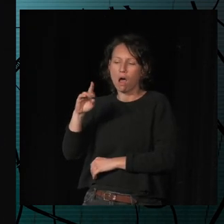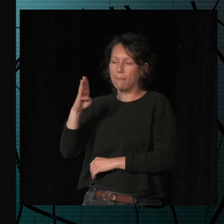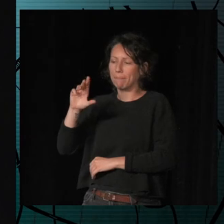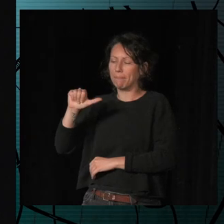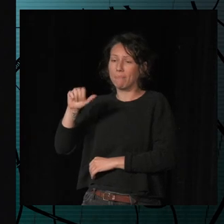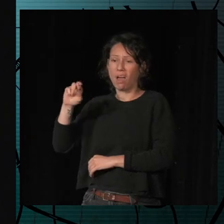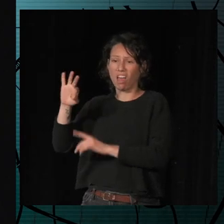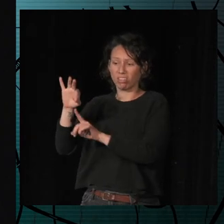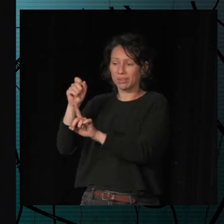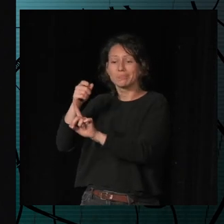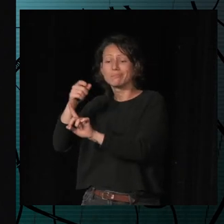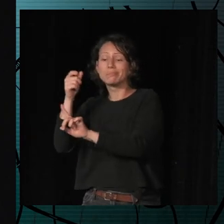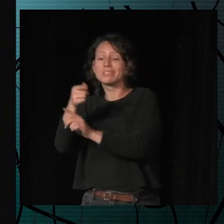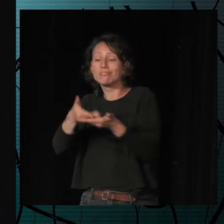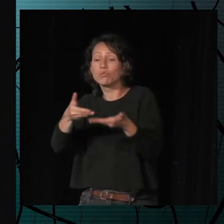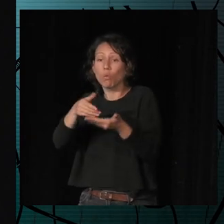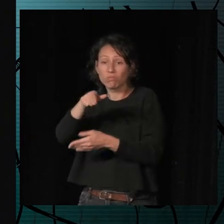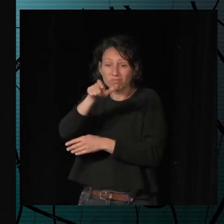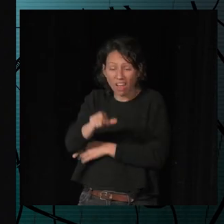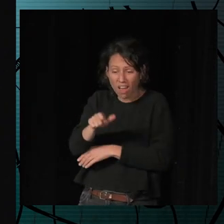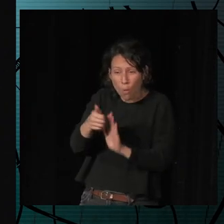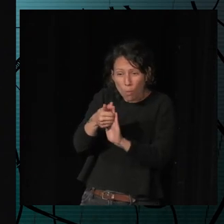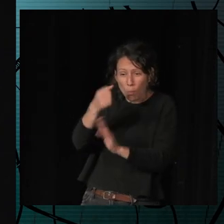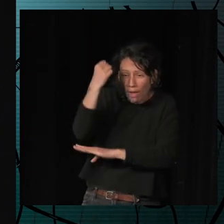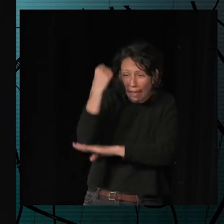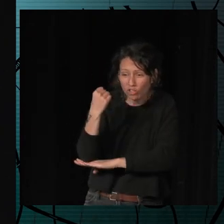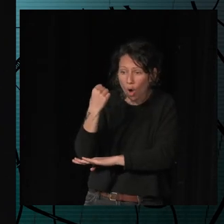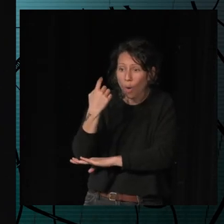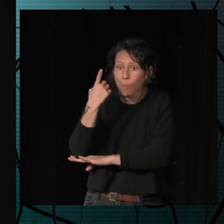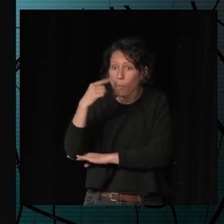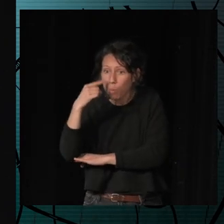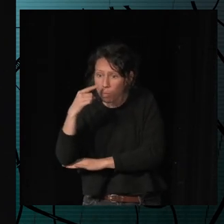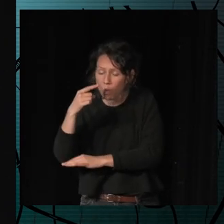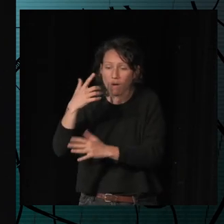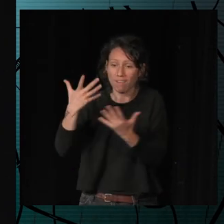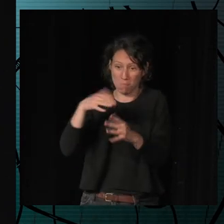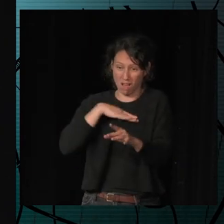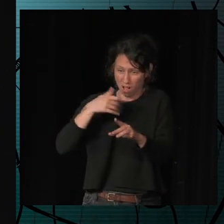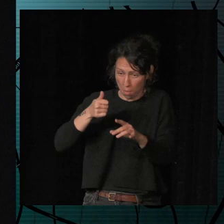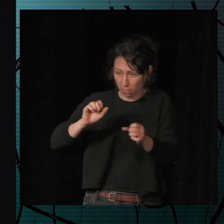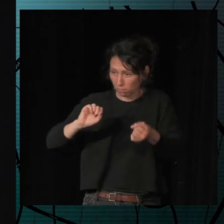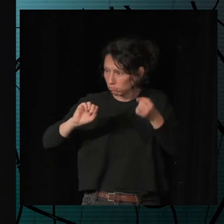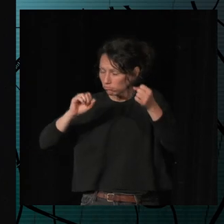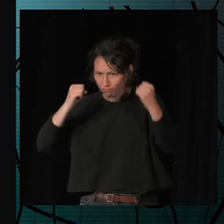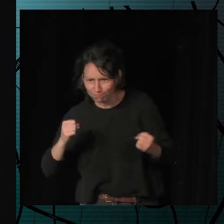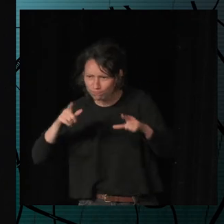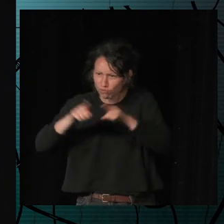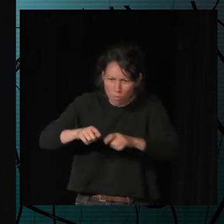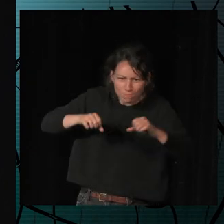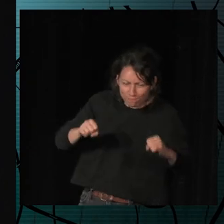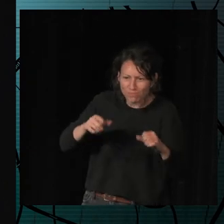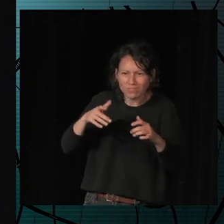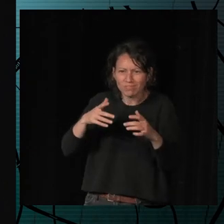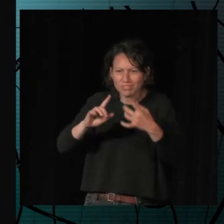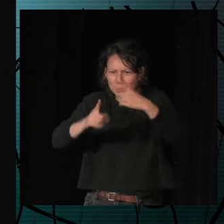catche c'est que le le catcheur il est là pour avoir des gestes hyper excessifs hyper démonstratifs qui fait qu'on va comprendre la mise en scène qu'on va comprendre entre